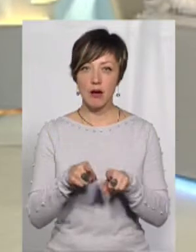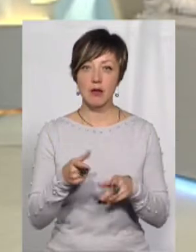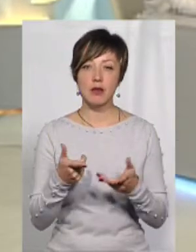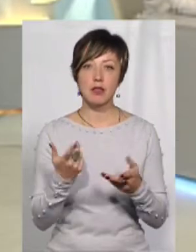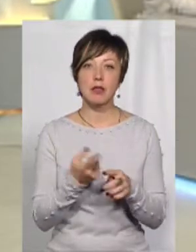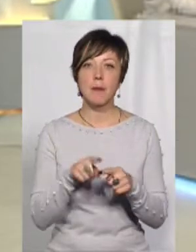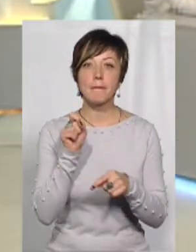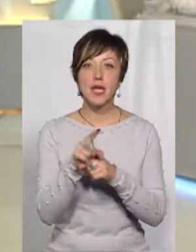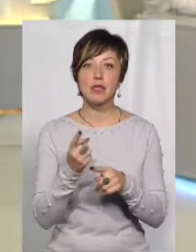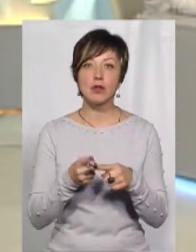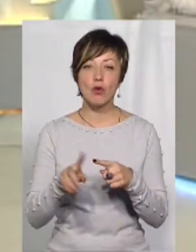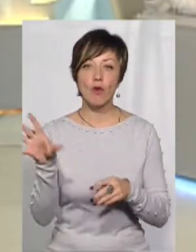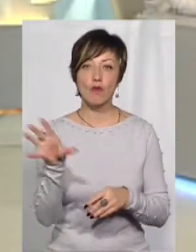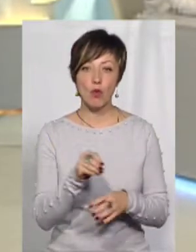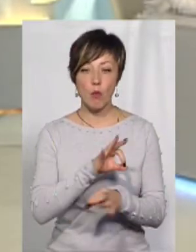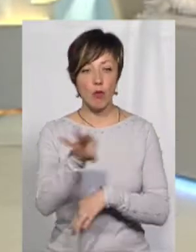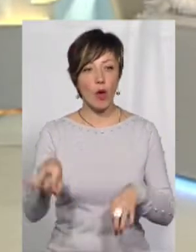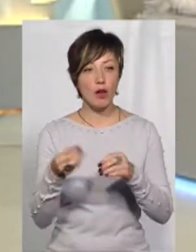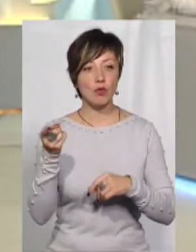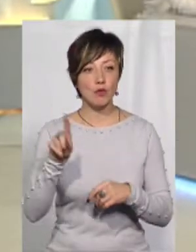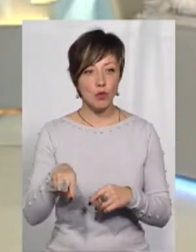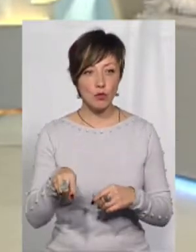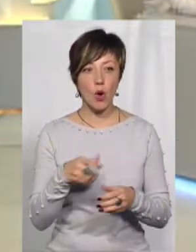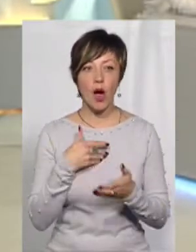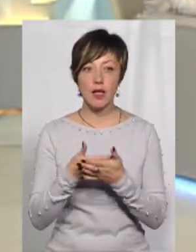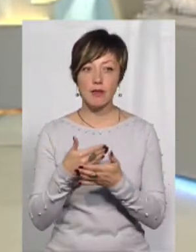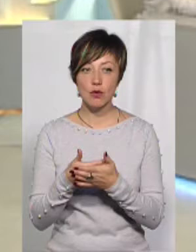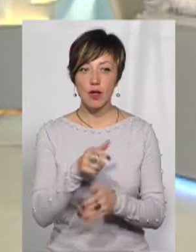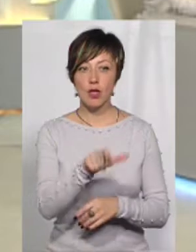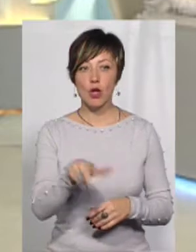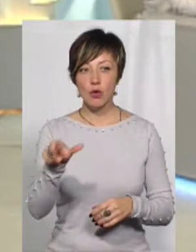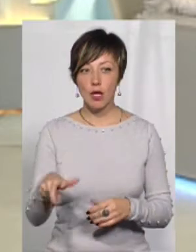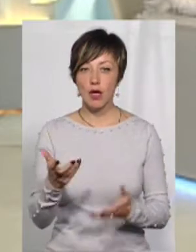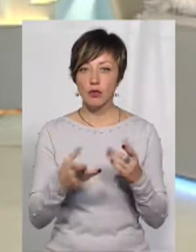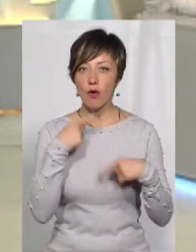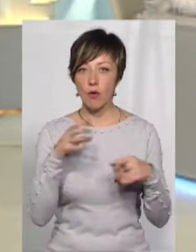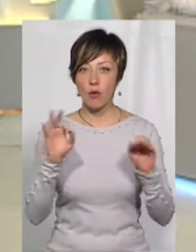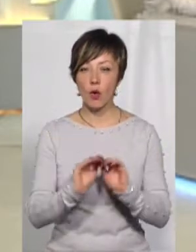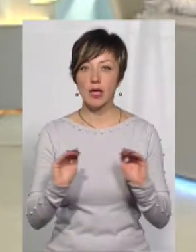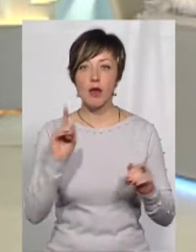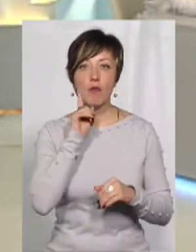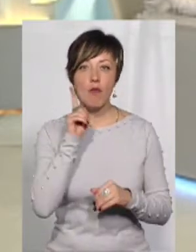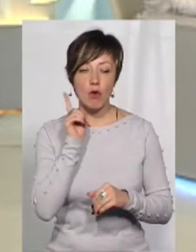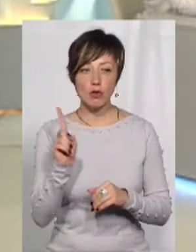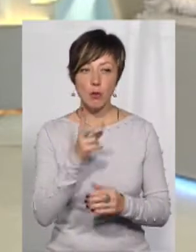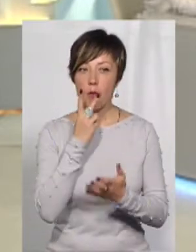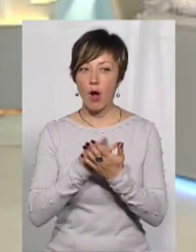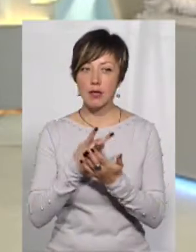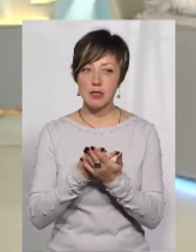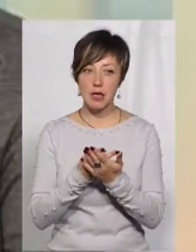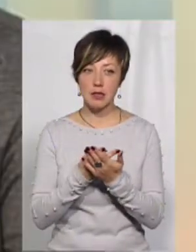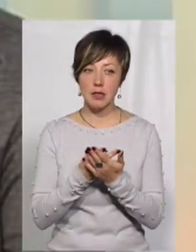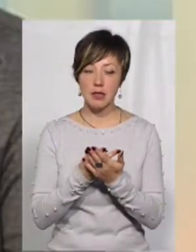да, місія цього всього проєкту в тому, щоб активізувати людей, а якщо ми говоримо про дітей і молодь, щоб показати